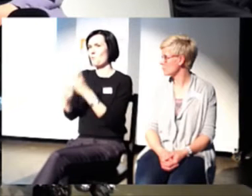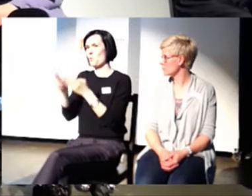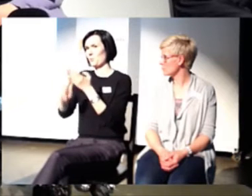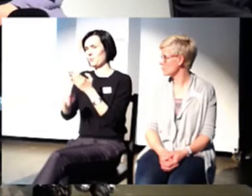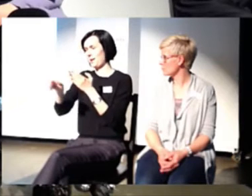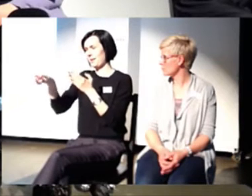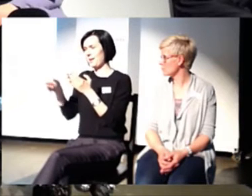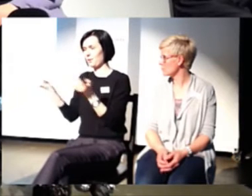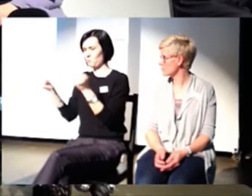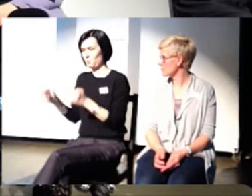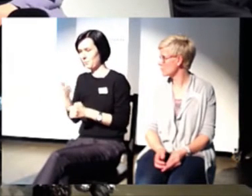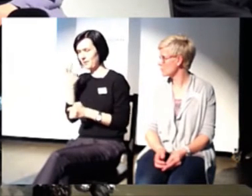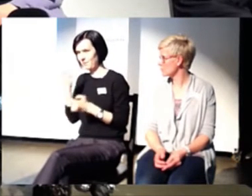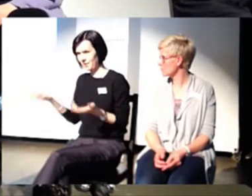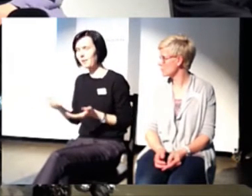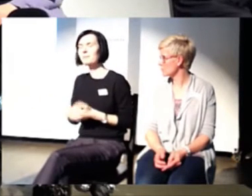saapunut, se aivan mahtavaa.